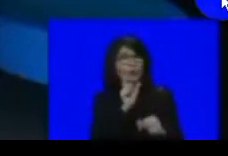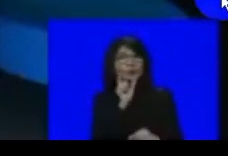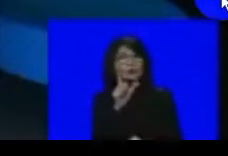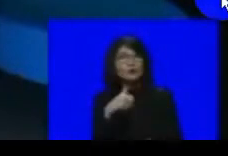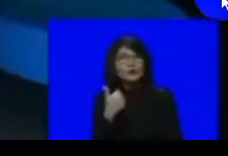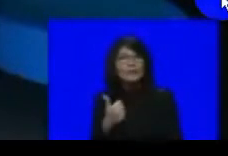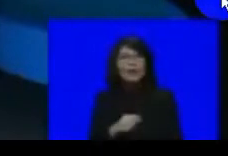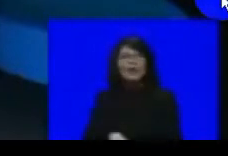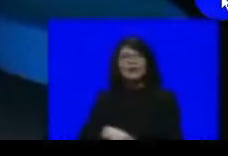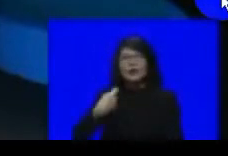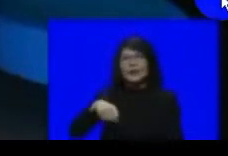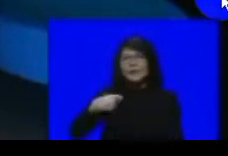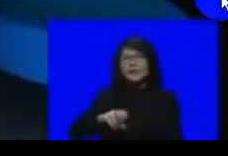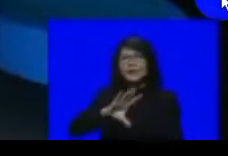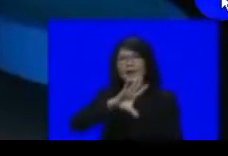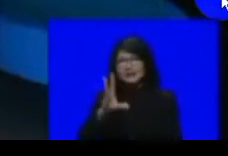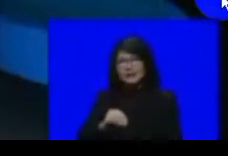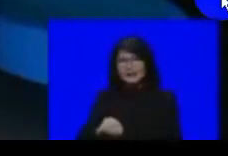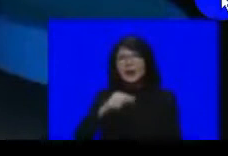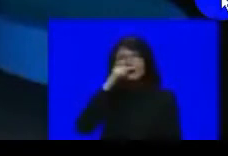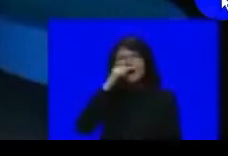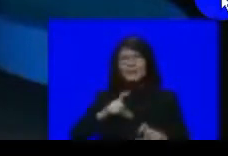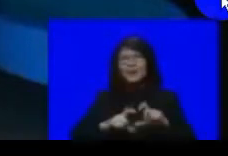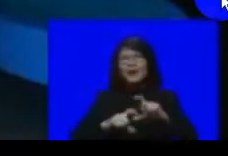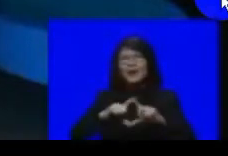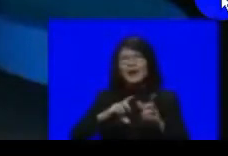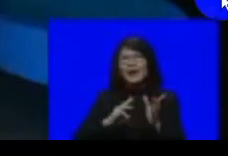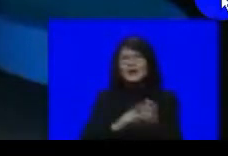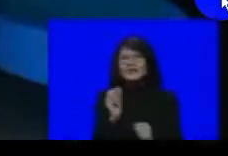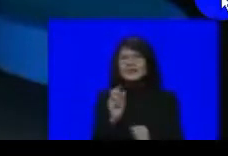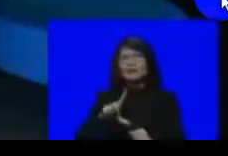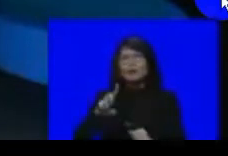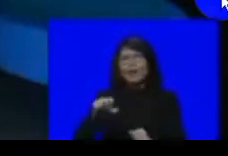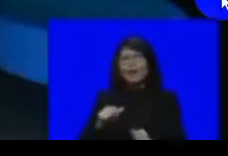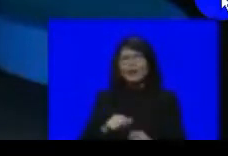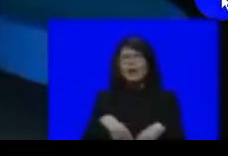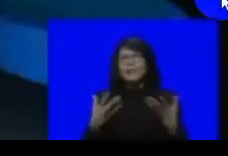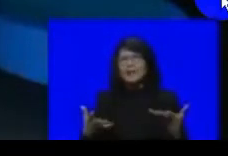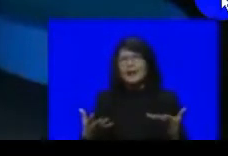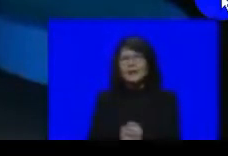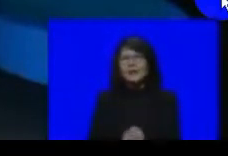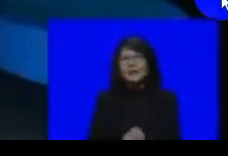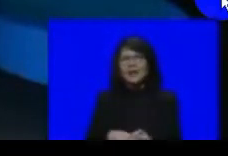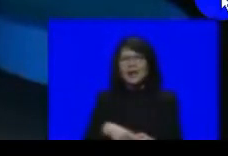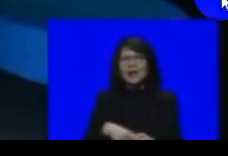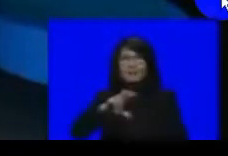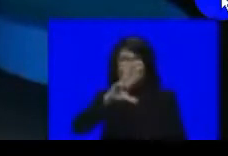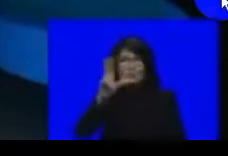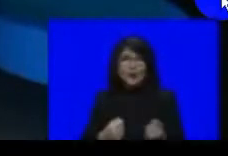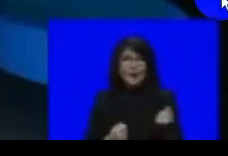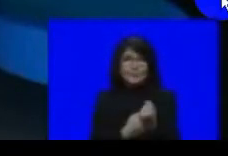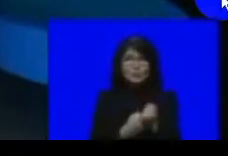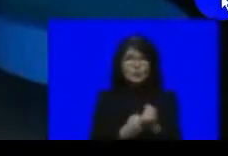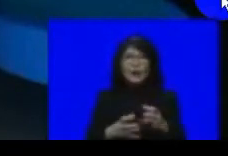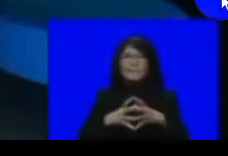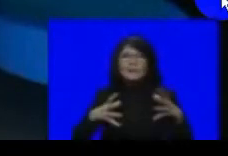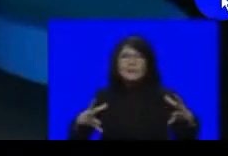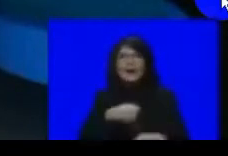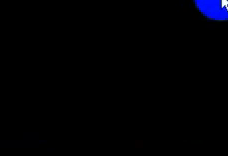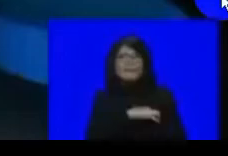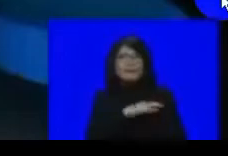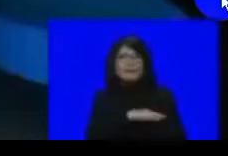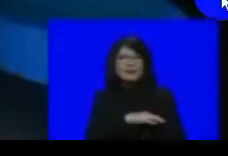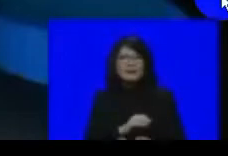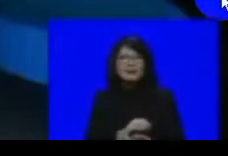untuk Kemenkominfo, untuk Pak Samuel Abriani. Berikut pertanyaannya Bapak, bagaimana Kemenkominfo mendukung pengembangan pemanfaatan